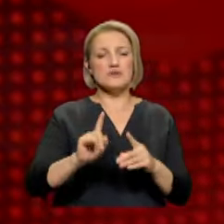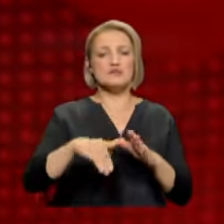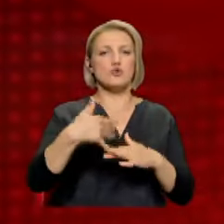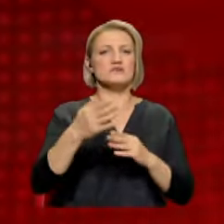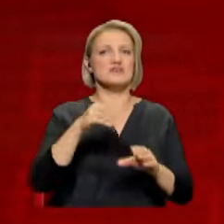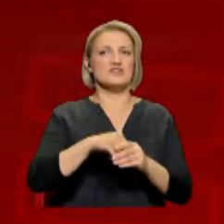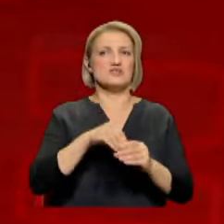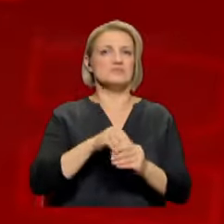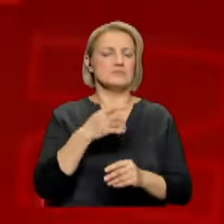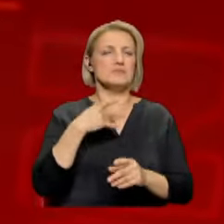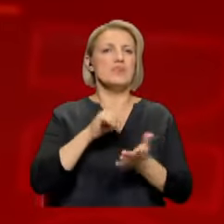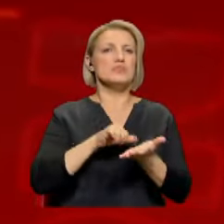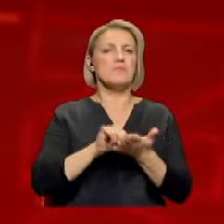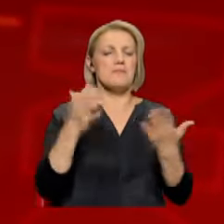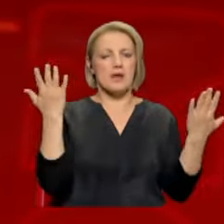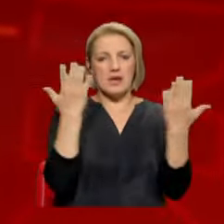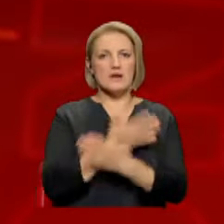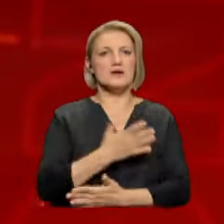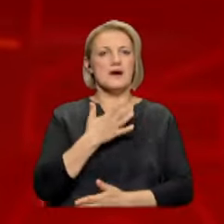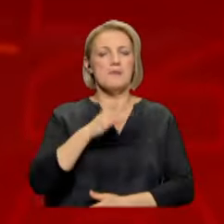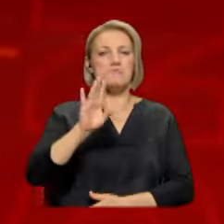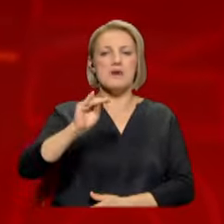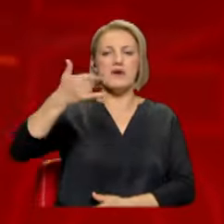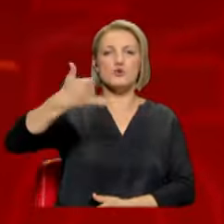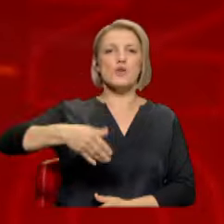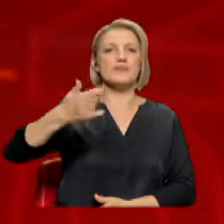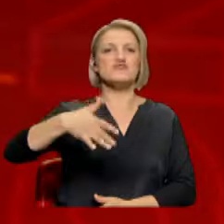için. Tamamen yanılmışım. Özellikle MHP'li